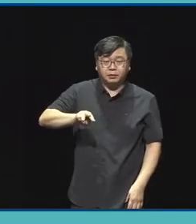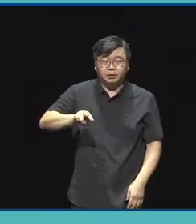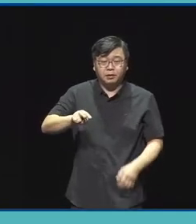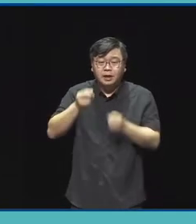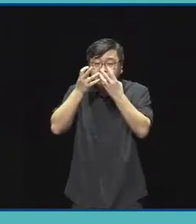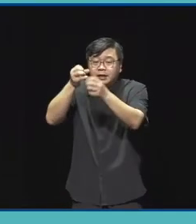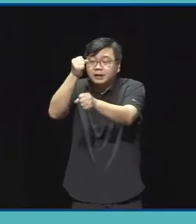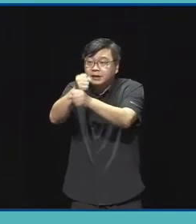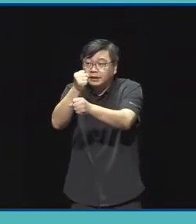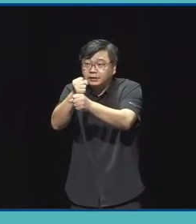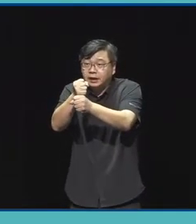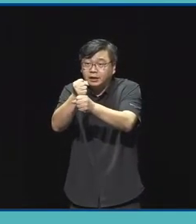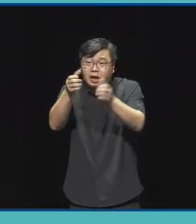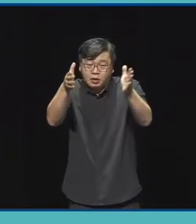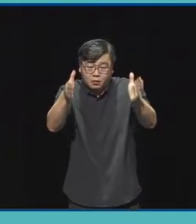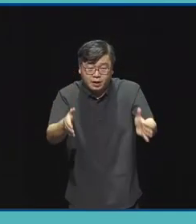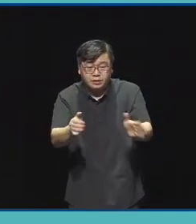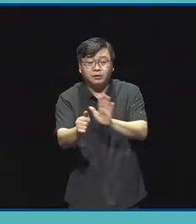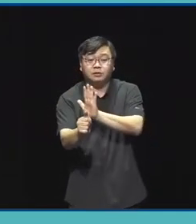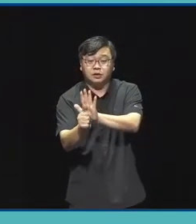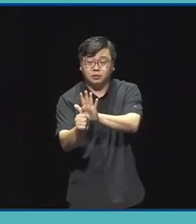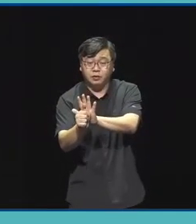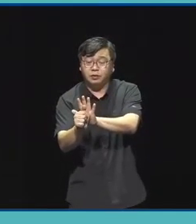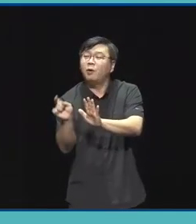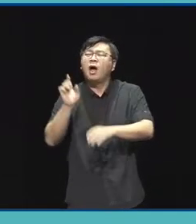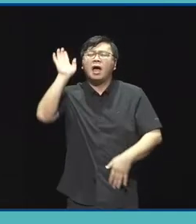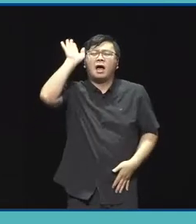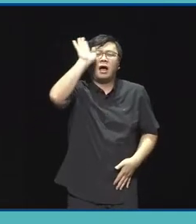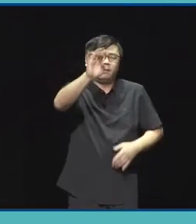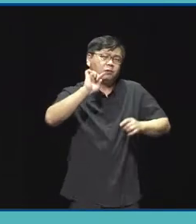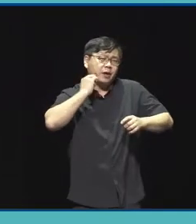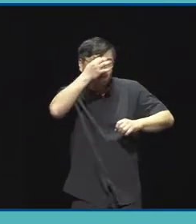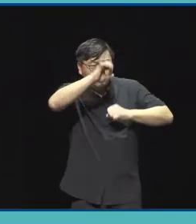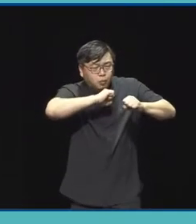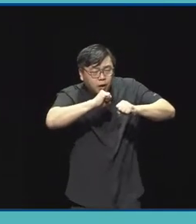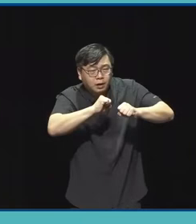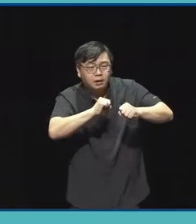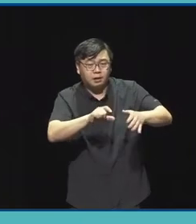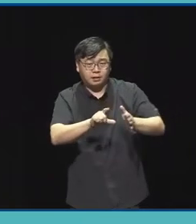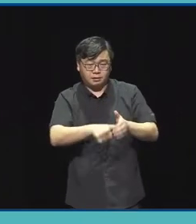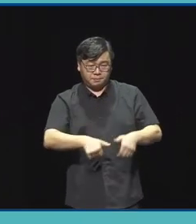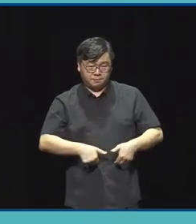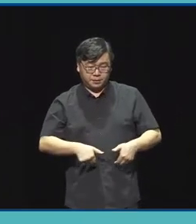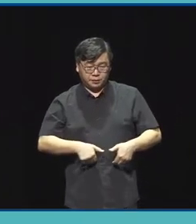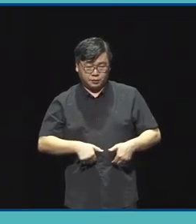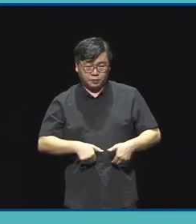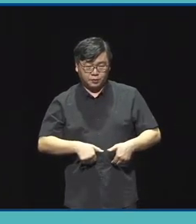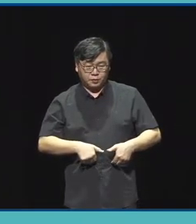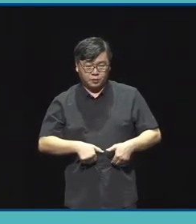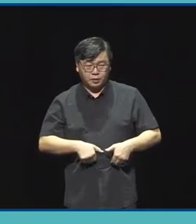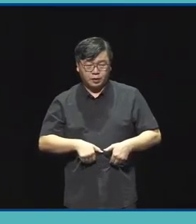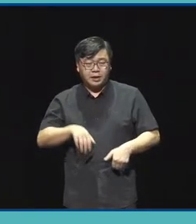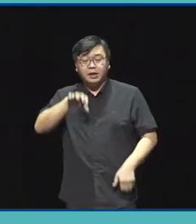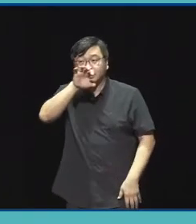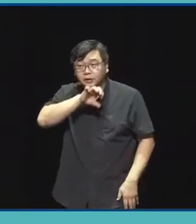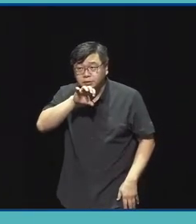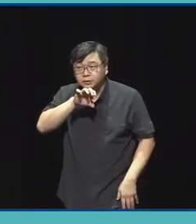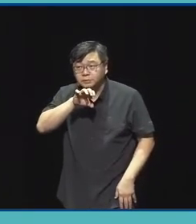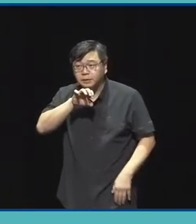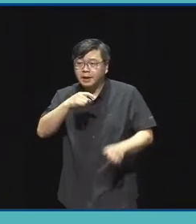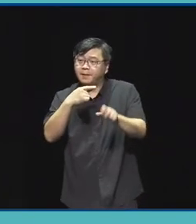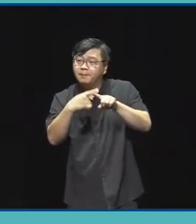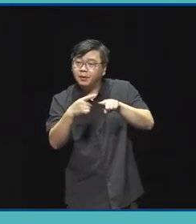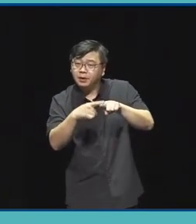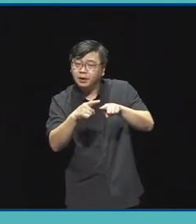이름으로 향후 공공에서 사업을 실현하기 위해서 필요하신 사전 연구나 시범사업들 오늘 비평 활동